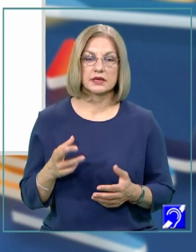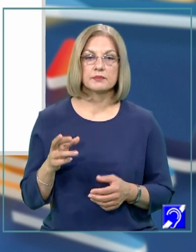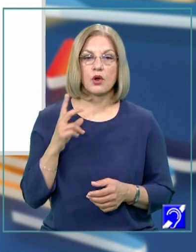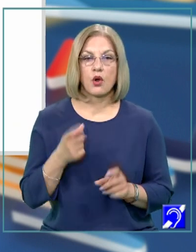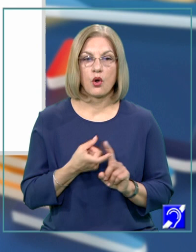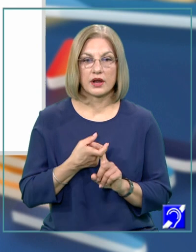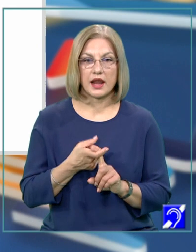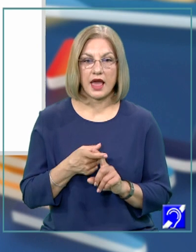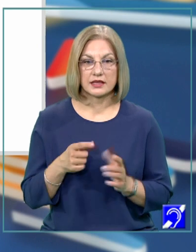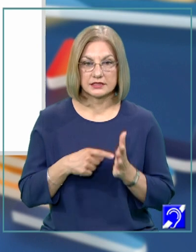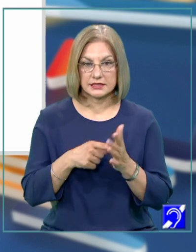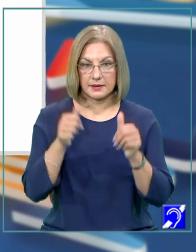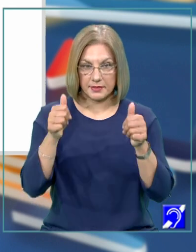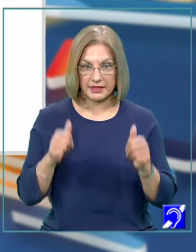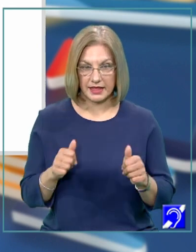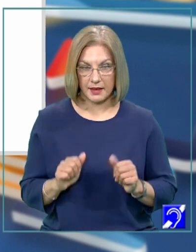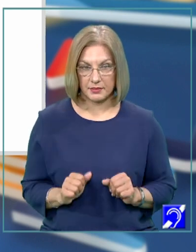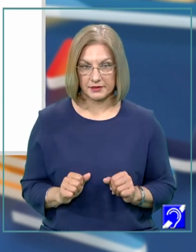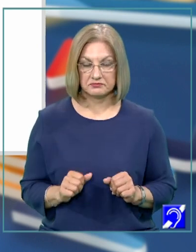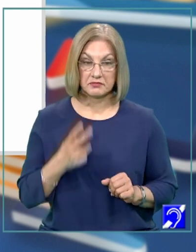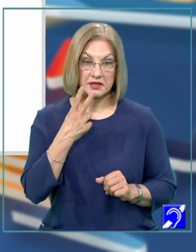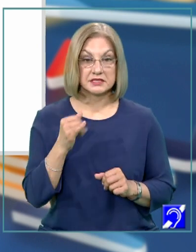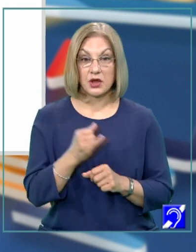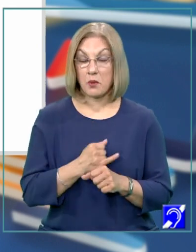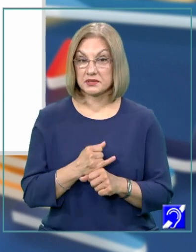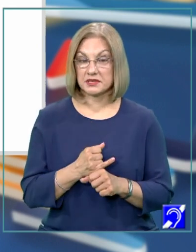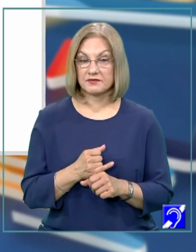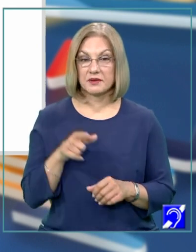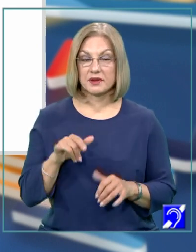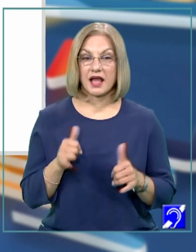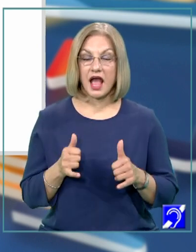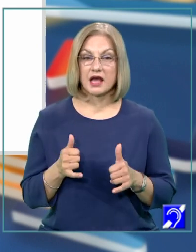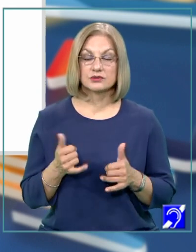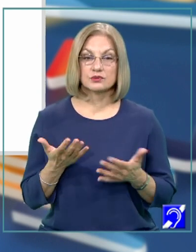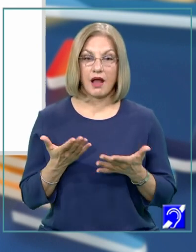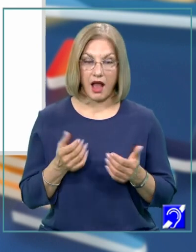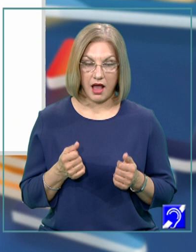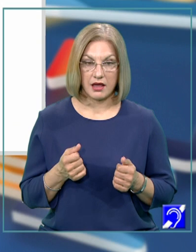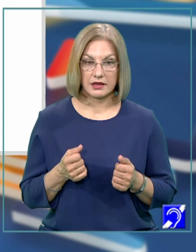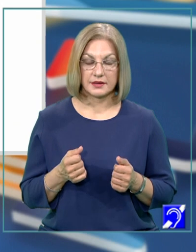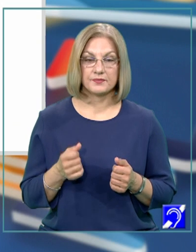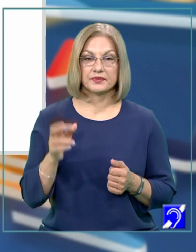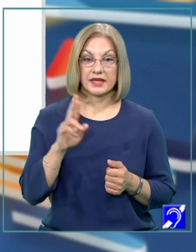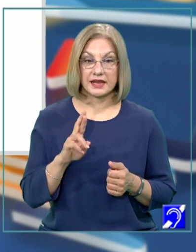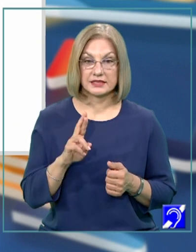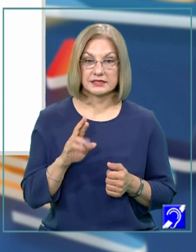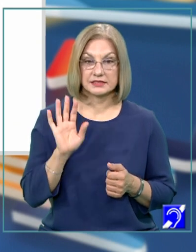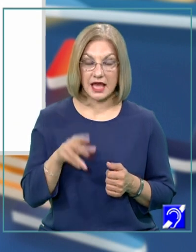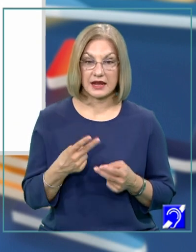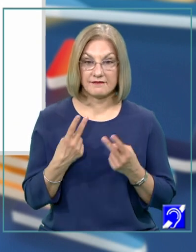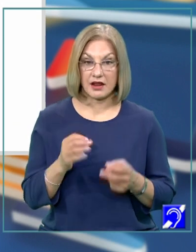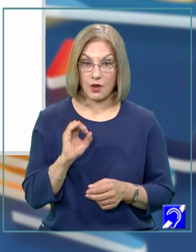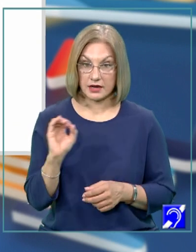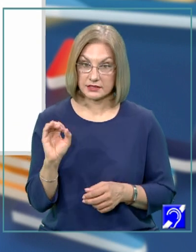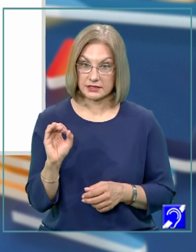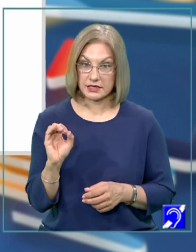aflată pe tablă și să observăm că în cazul în care rezistența are valoare